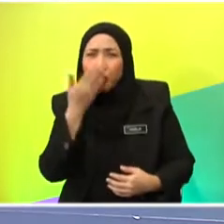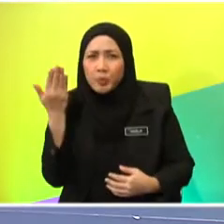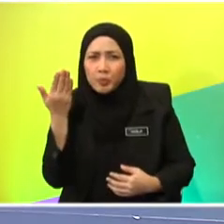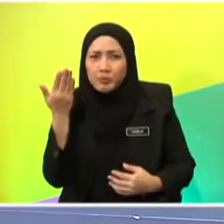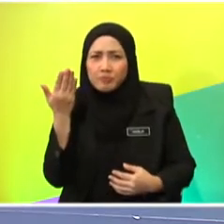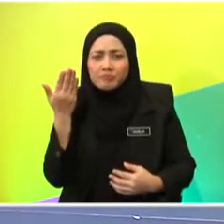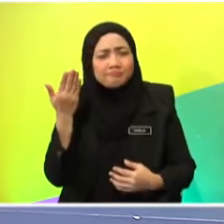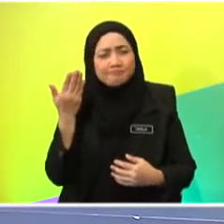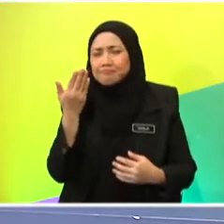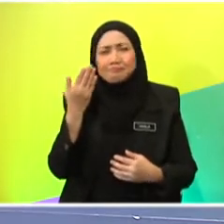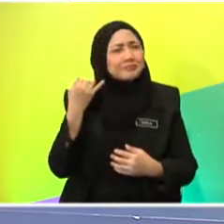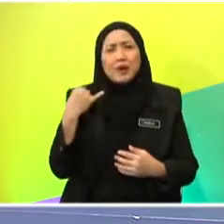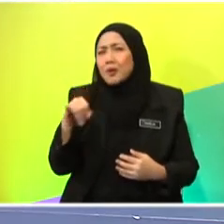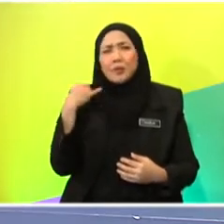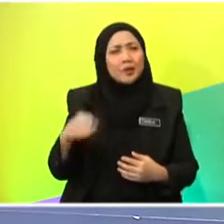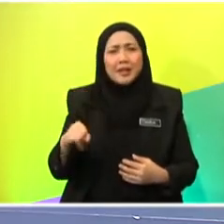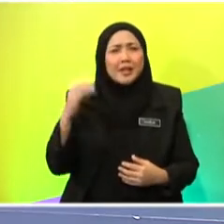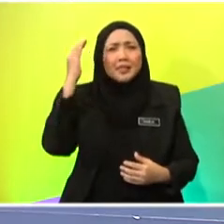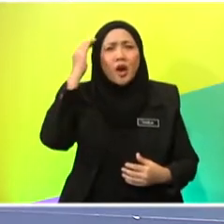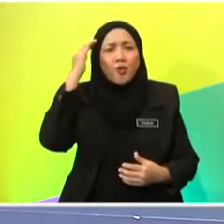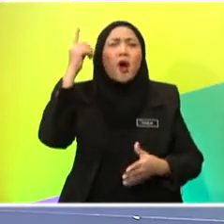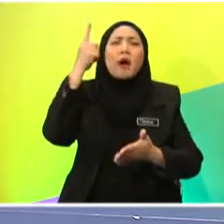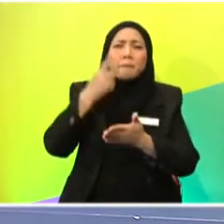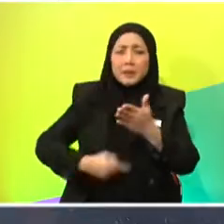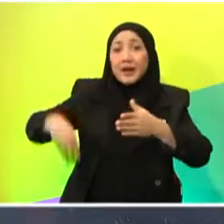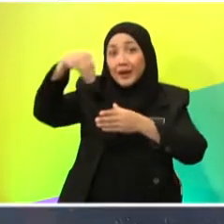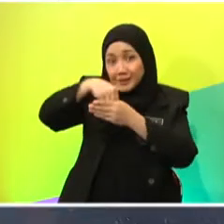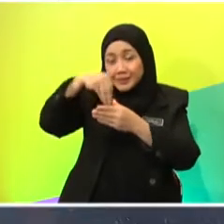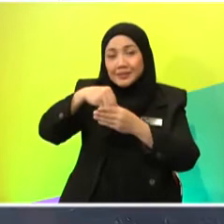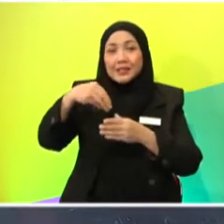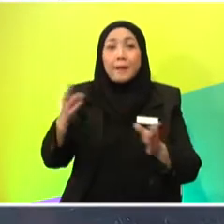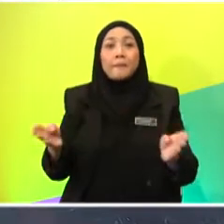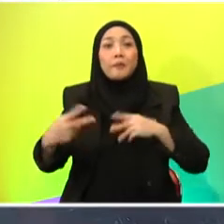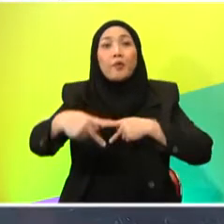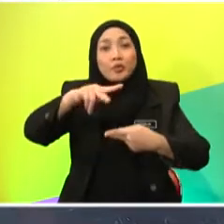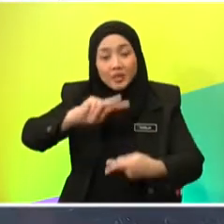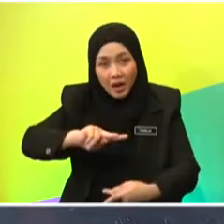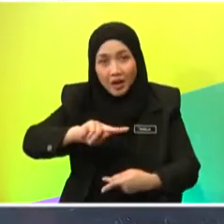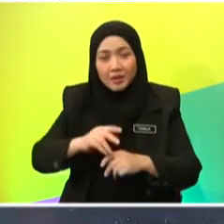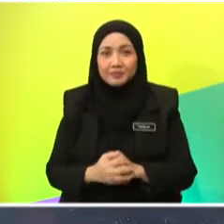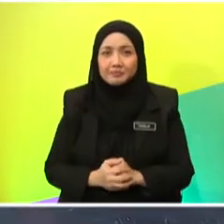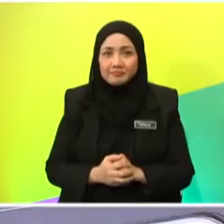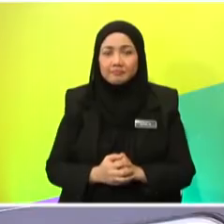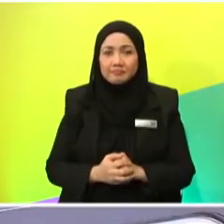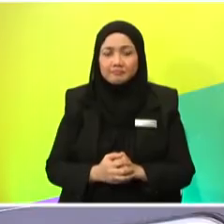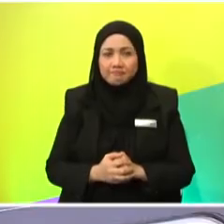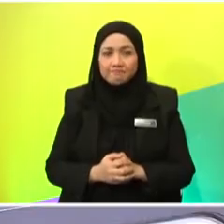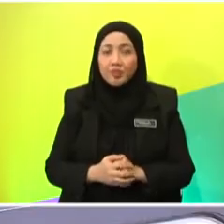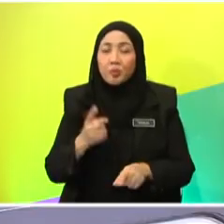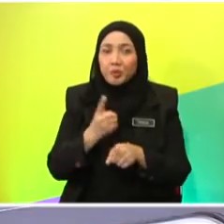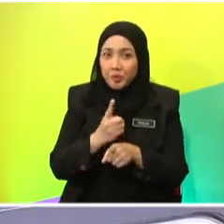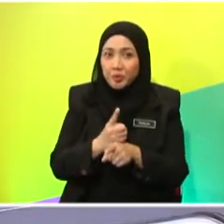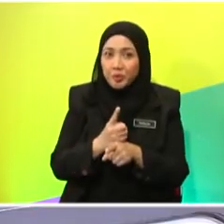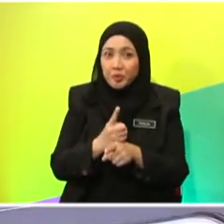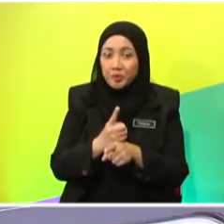macam tetaplah Teguh ada shirazy dalam Mi mesti ada sesuatu kain sego pecel remind dalam kotak nih Ceko ada